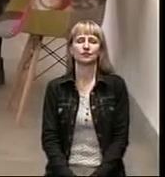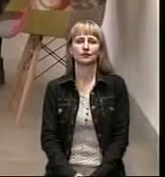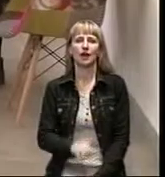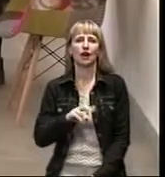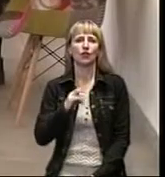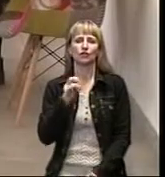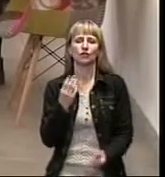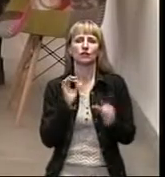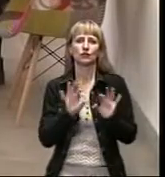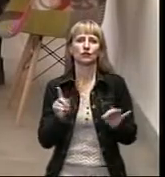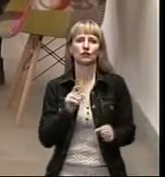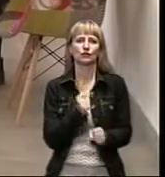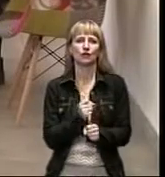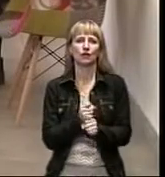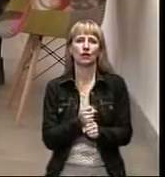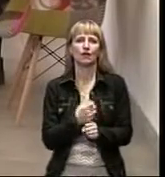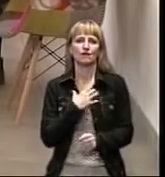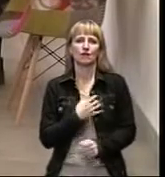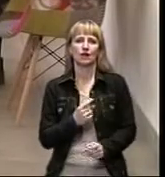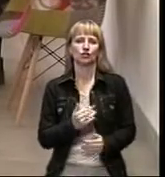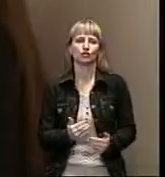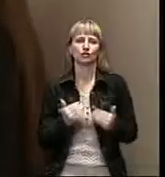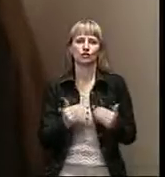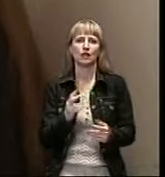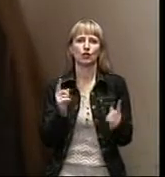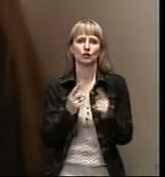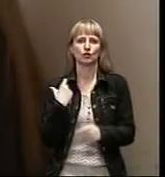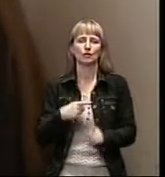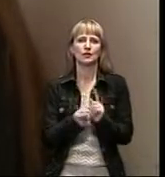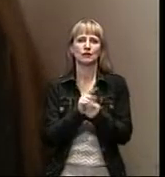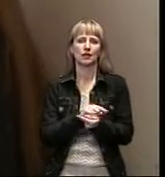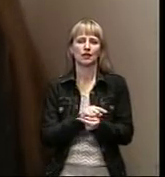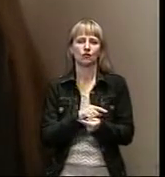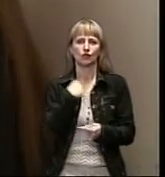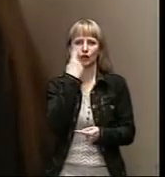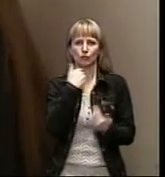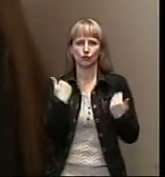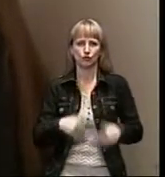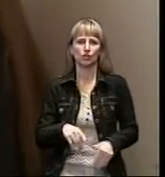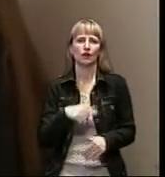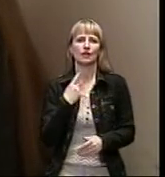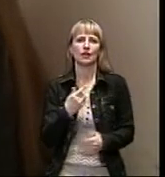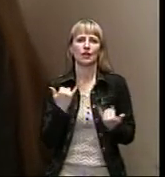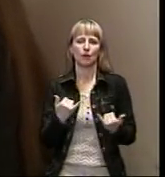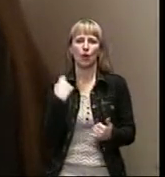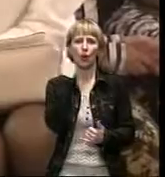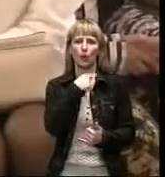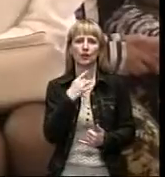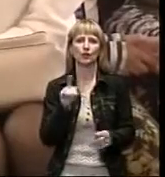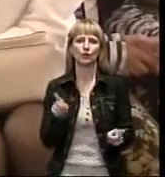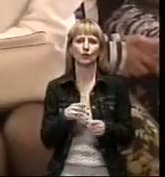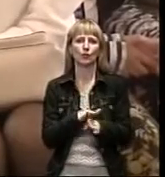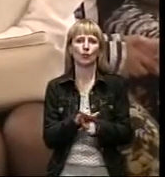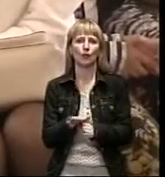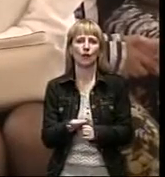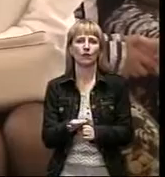Альоша розповідає, зробила вагомий крок на зустріч собі, змінивши імідж. Запевняє, її теперішній образ і музика